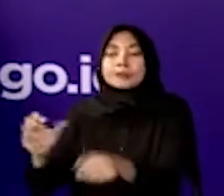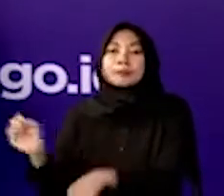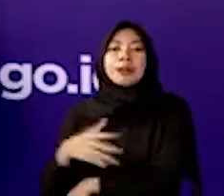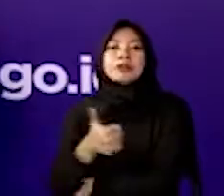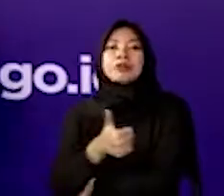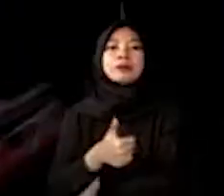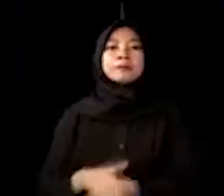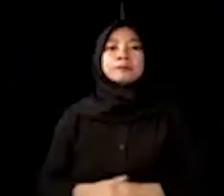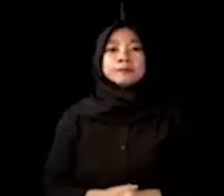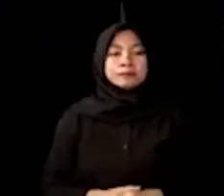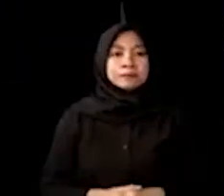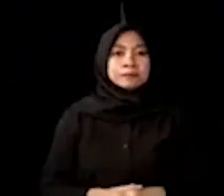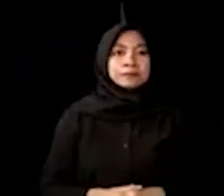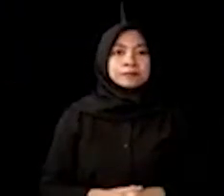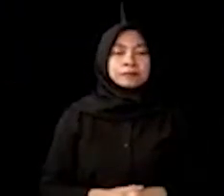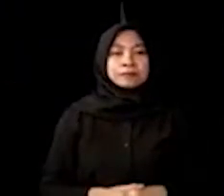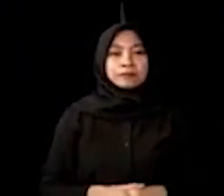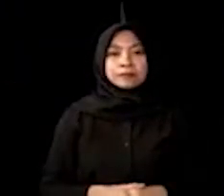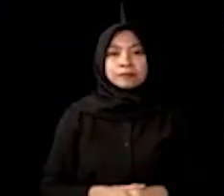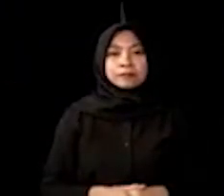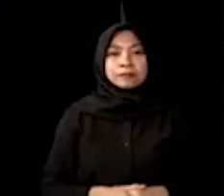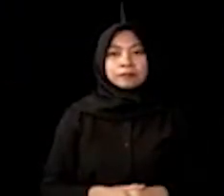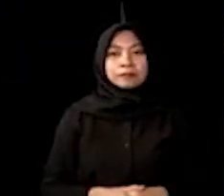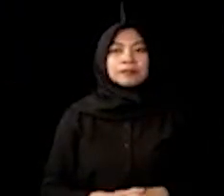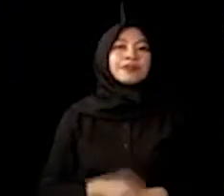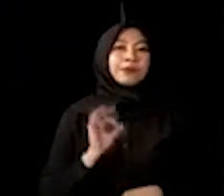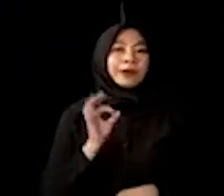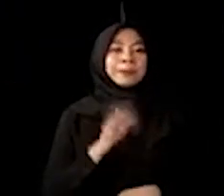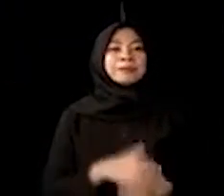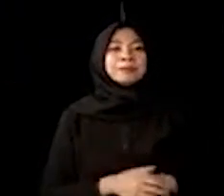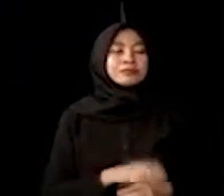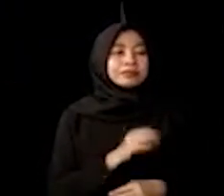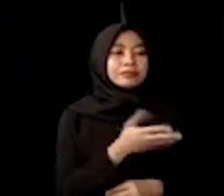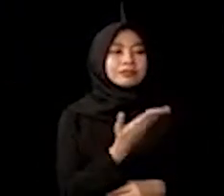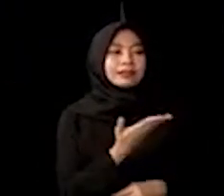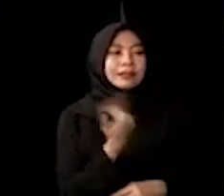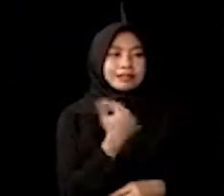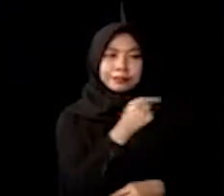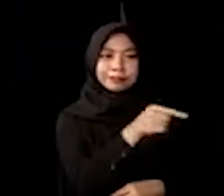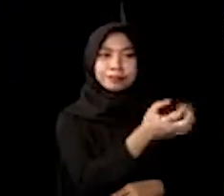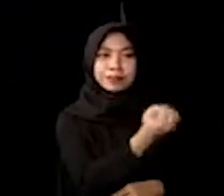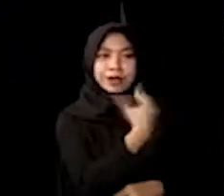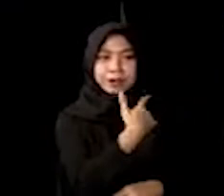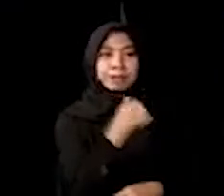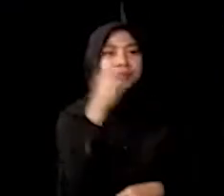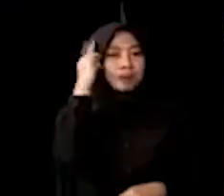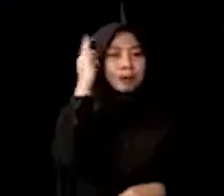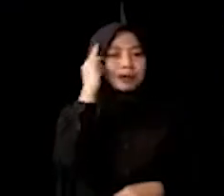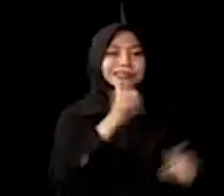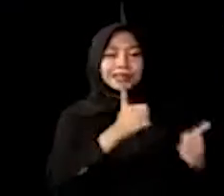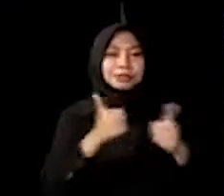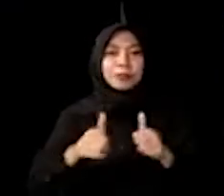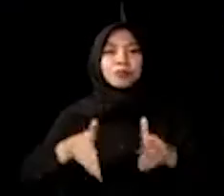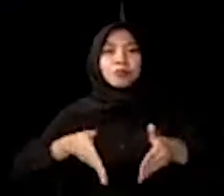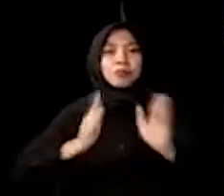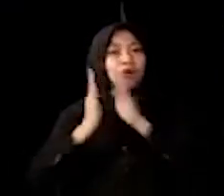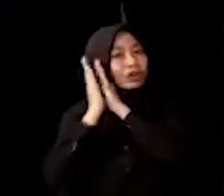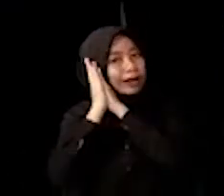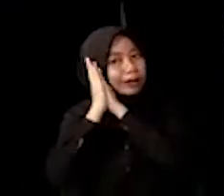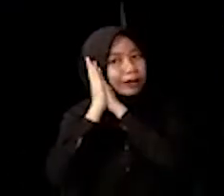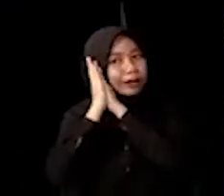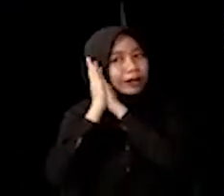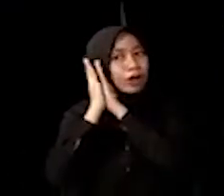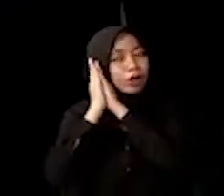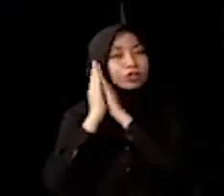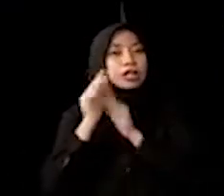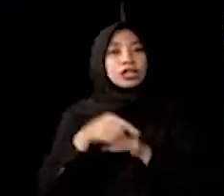Tomi Pak Doni yang tadi Pak Don menyampaikan bahwa pemerintah sudah memutuskan untuk isolasi Mandiri disediapkan hotel apa Apakah terpakai